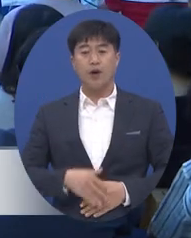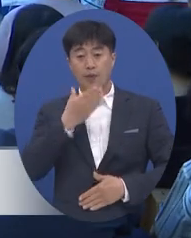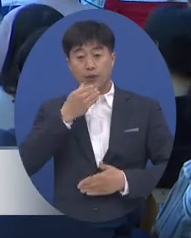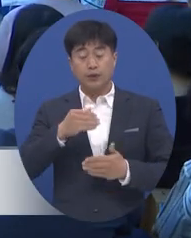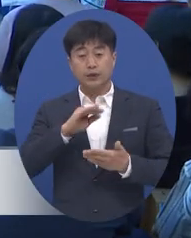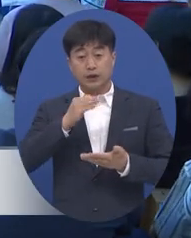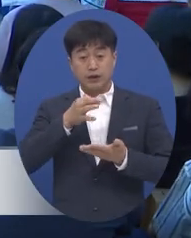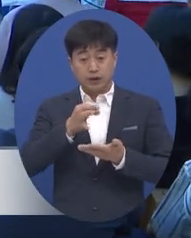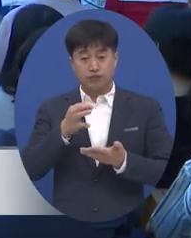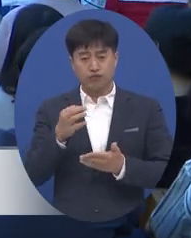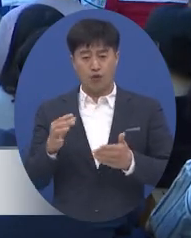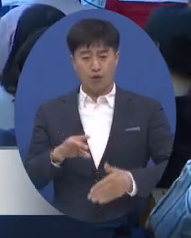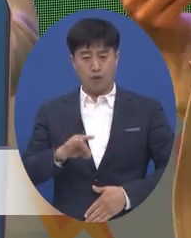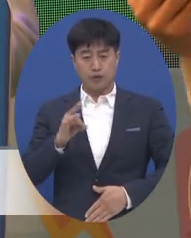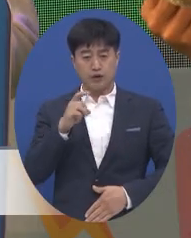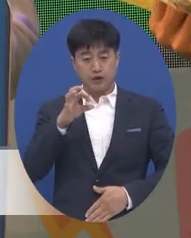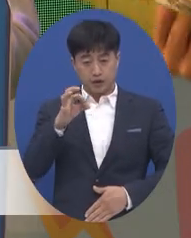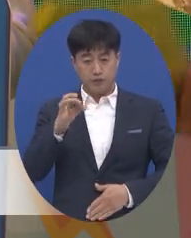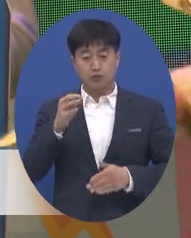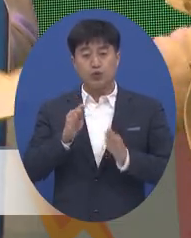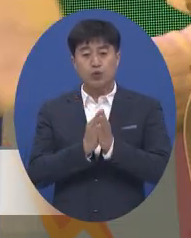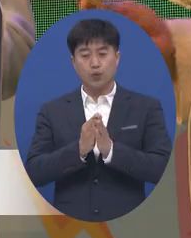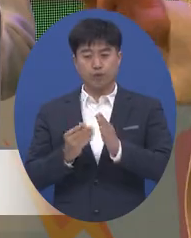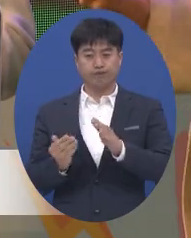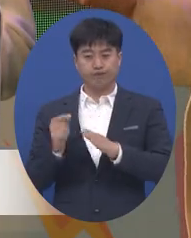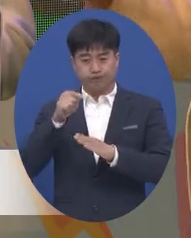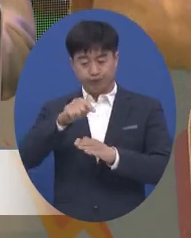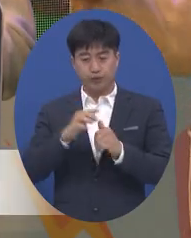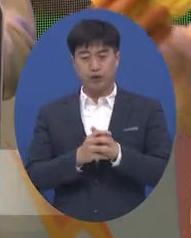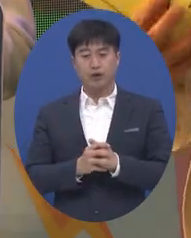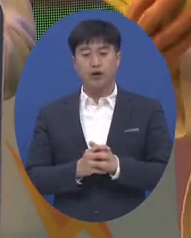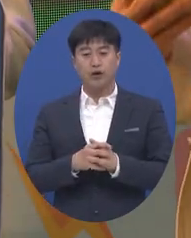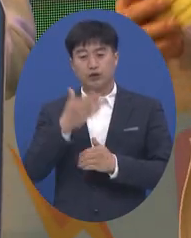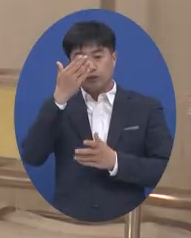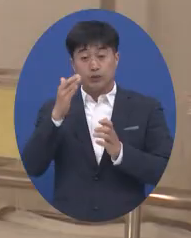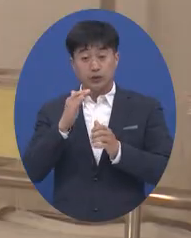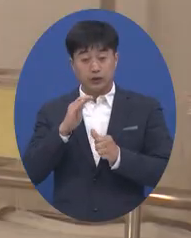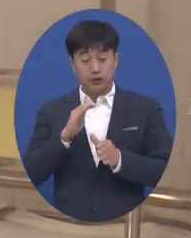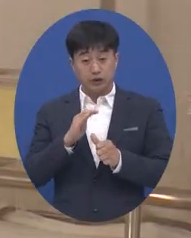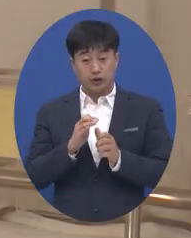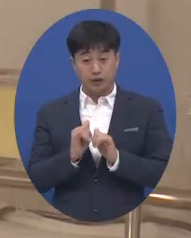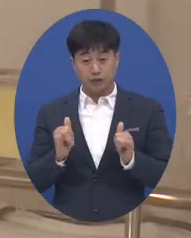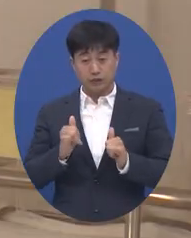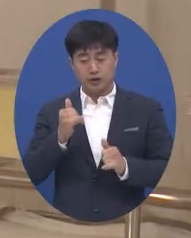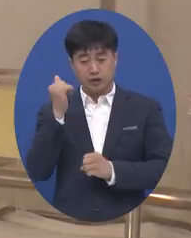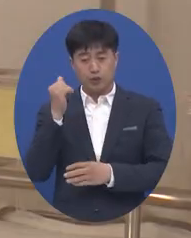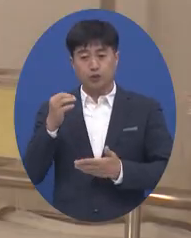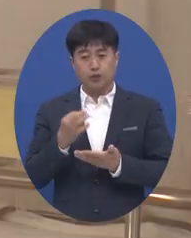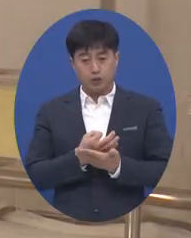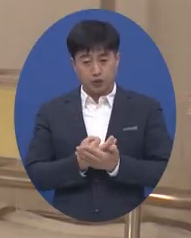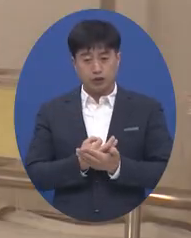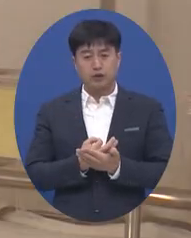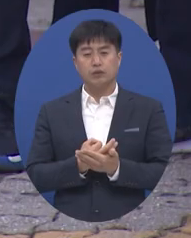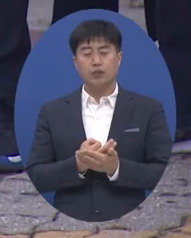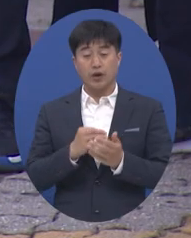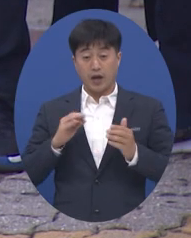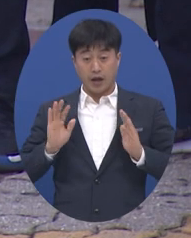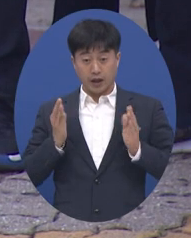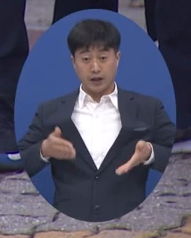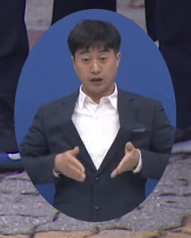복지 예산은 역대 처음으로 10조 원을 돌파. 청년 기본소득 1,054억 원과 산후조리비 지원 296억